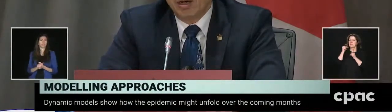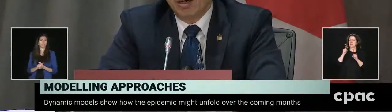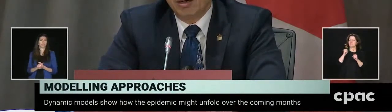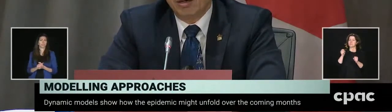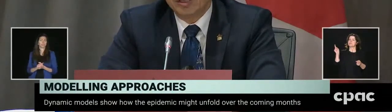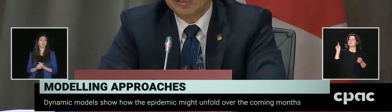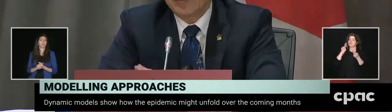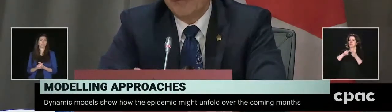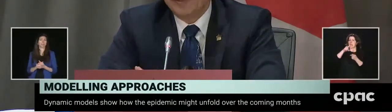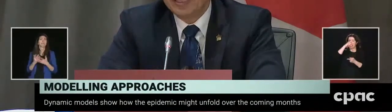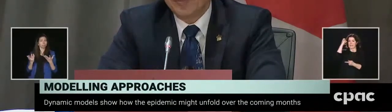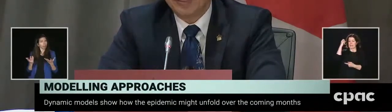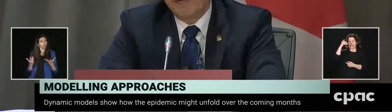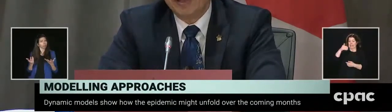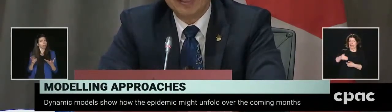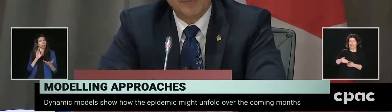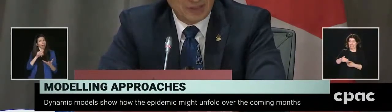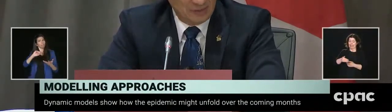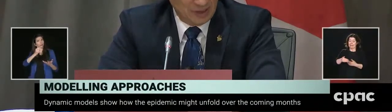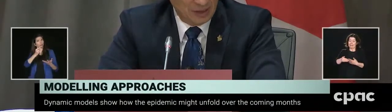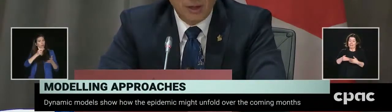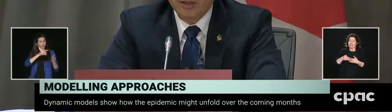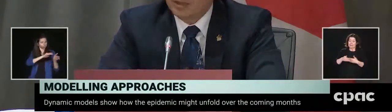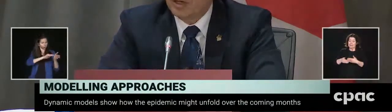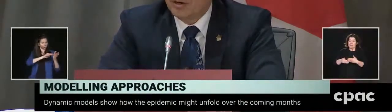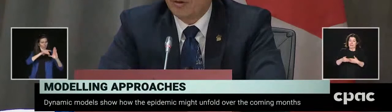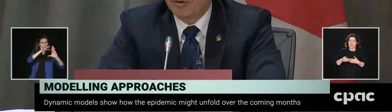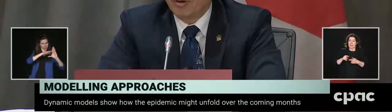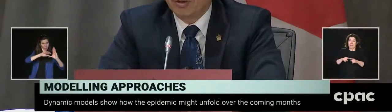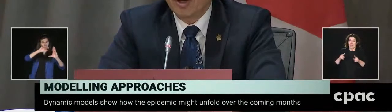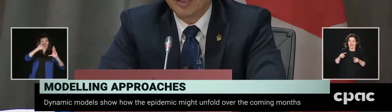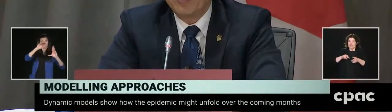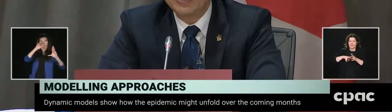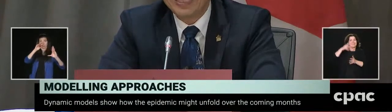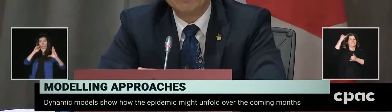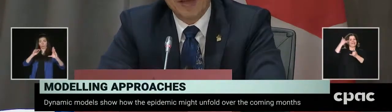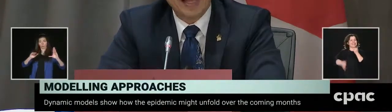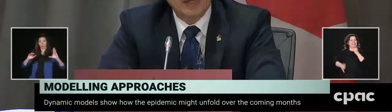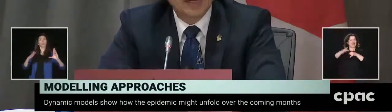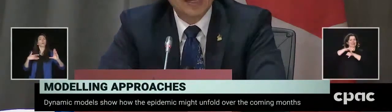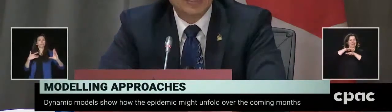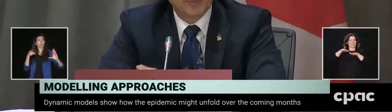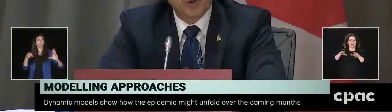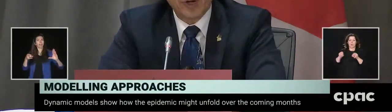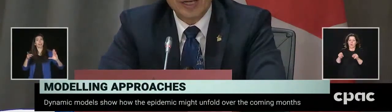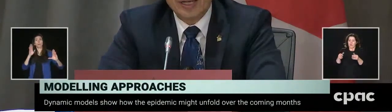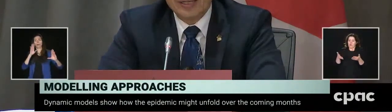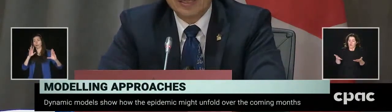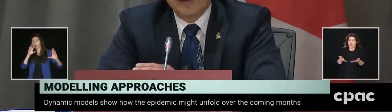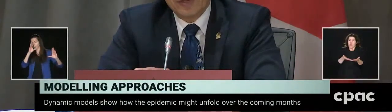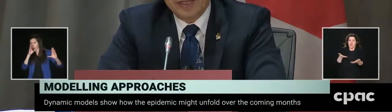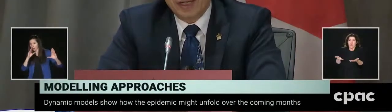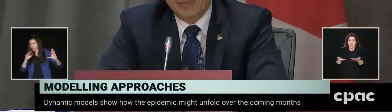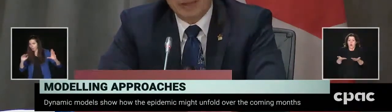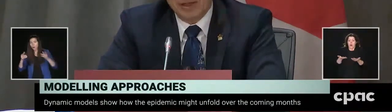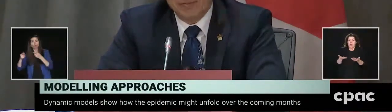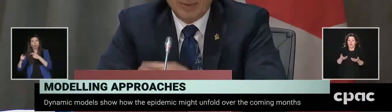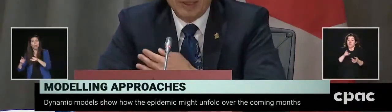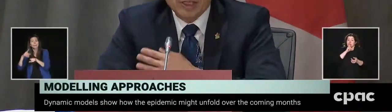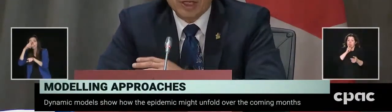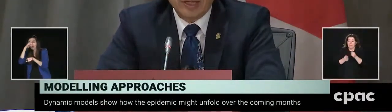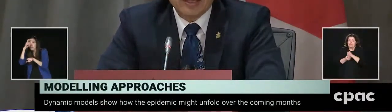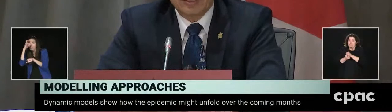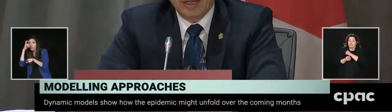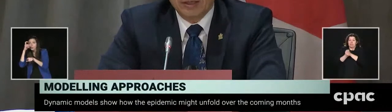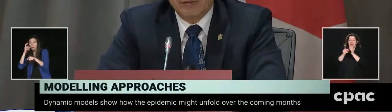Mais c'est pas fini, c'est pas la fin de l'épidémie. On attend encore les petites vagues. Et c'est pourquoi c'est difficile